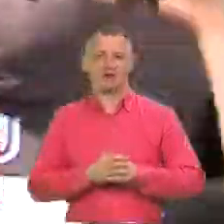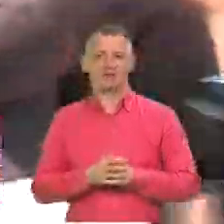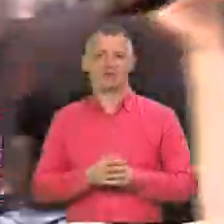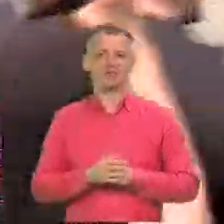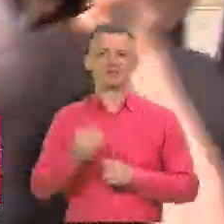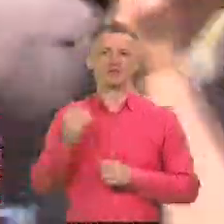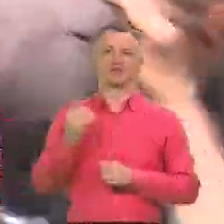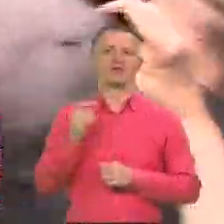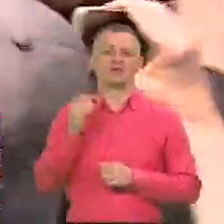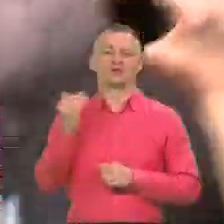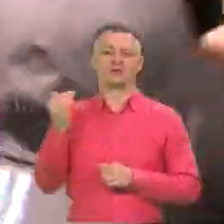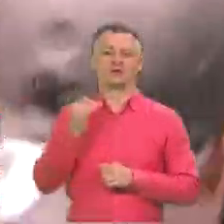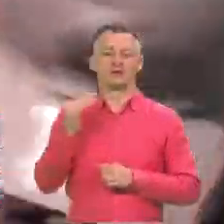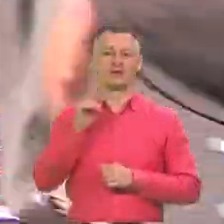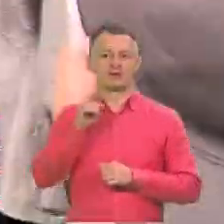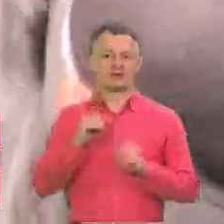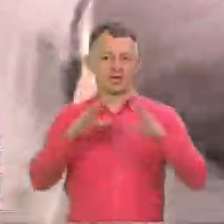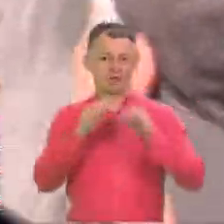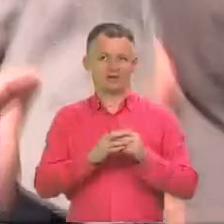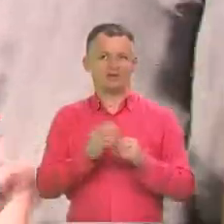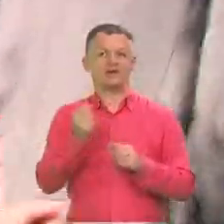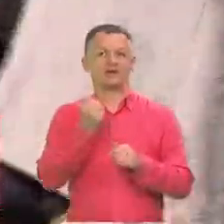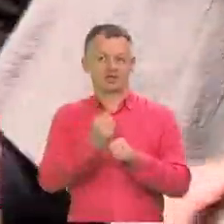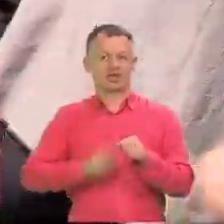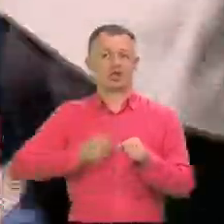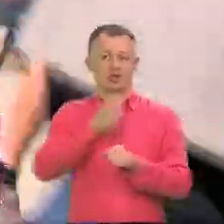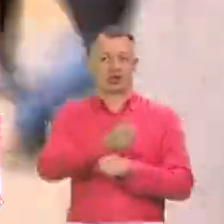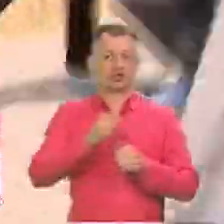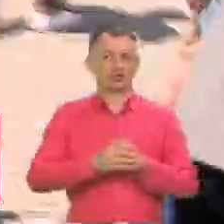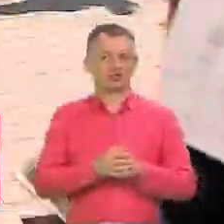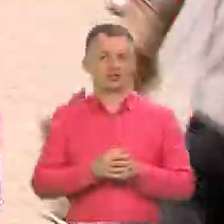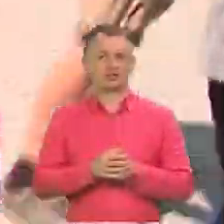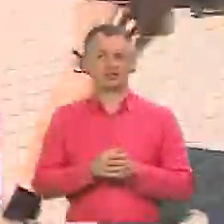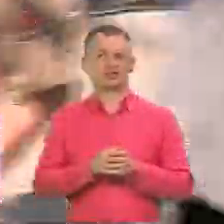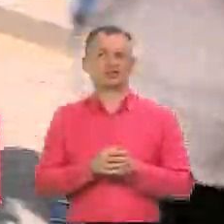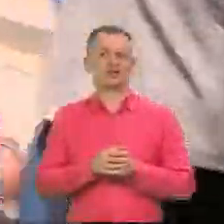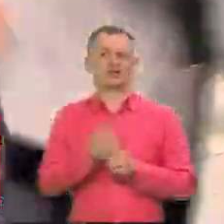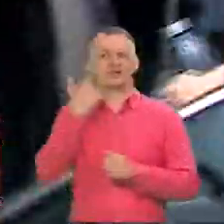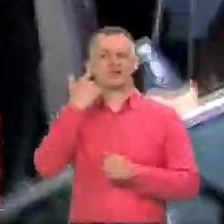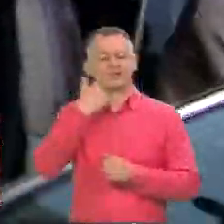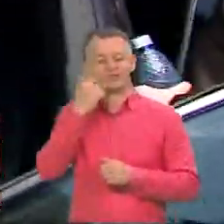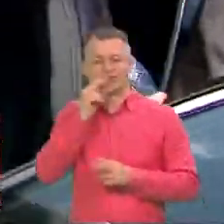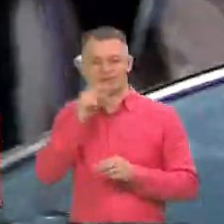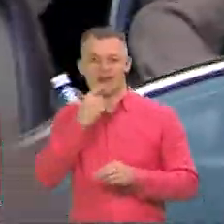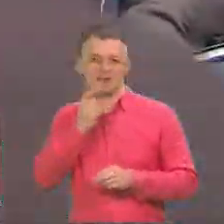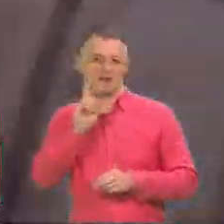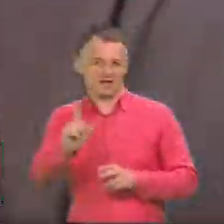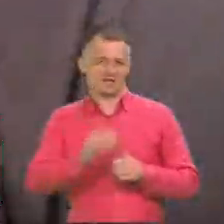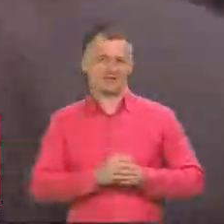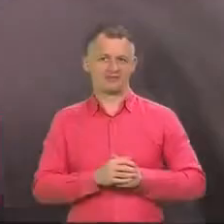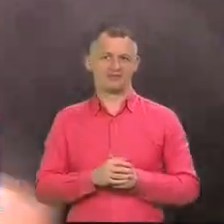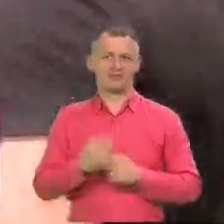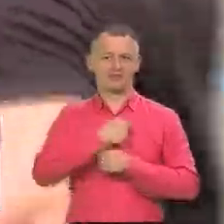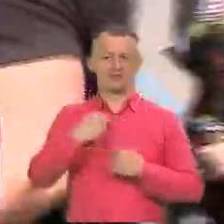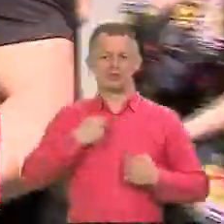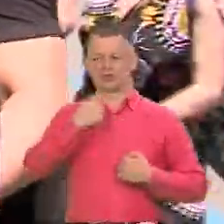Întrebam în român! O să faceți contestație dacă... Idiot! They come here, they don't even speak the language! Procurorii acuză că frații Tate au